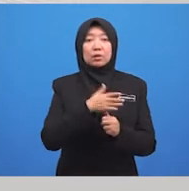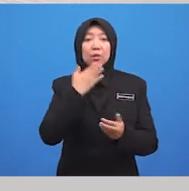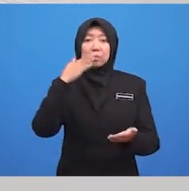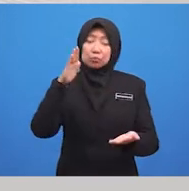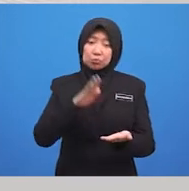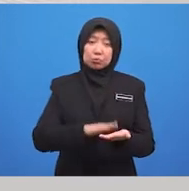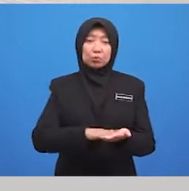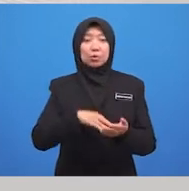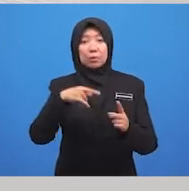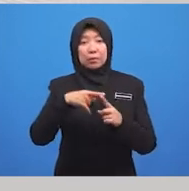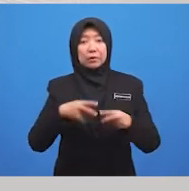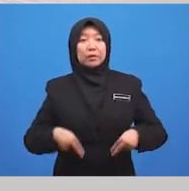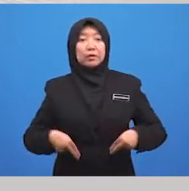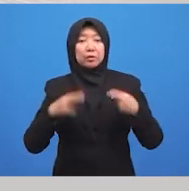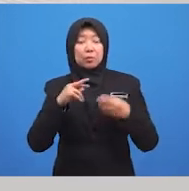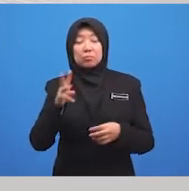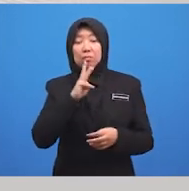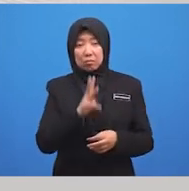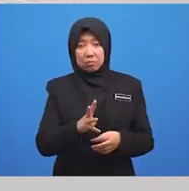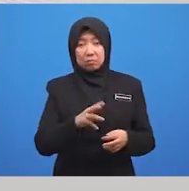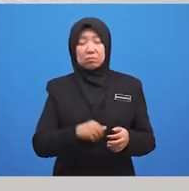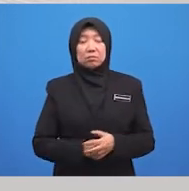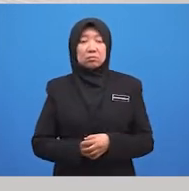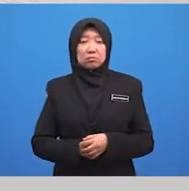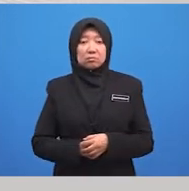buruk kepada hidupan akuatik.